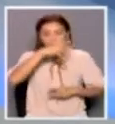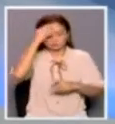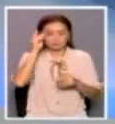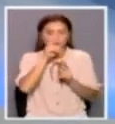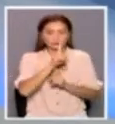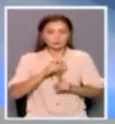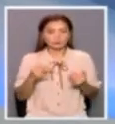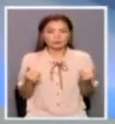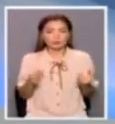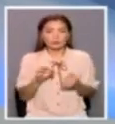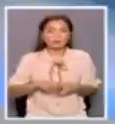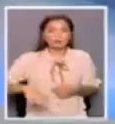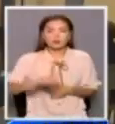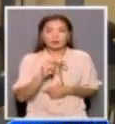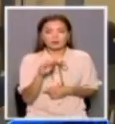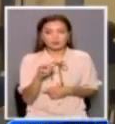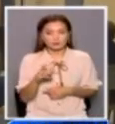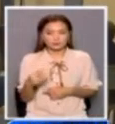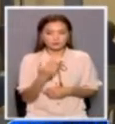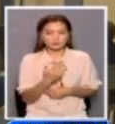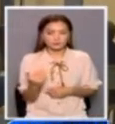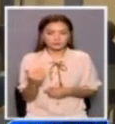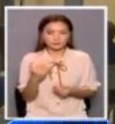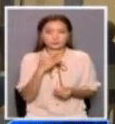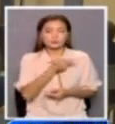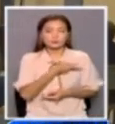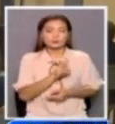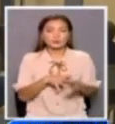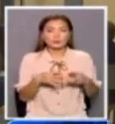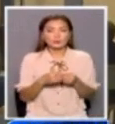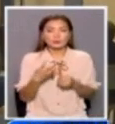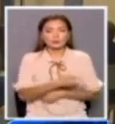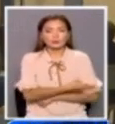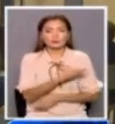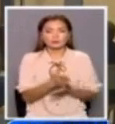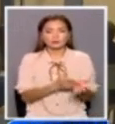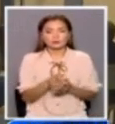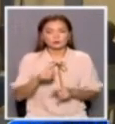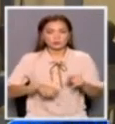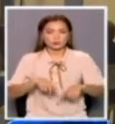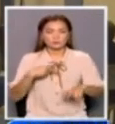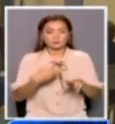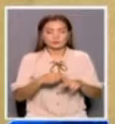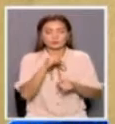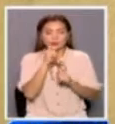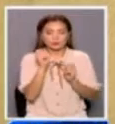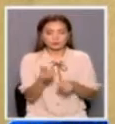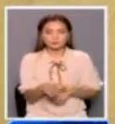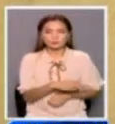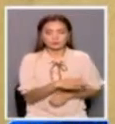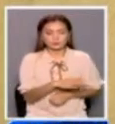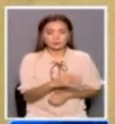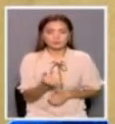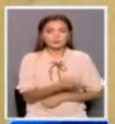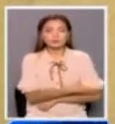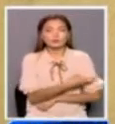емес. Осы ретте Атырау облысының әкімі Махамбет Досмұхамбетов марқұм болған 4 медицина қызметкерінің туыстарына мемлекеттік награда табыстады.